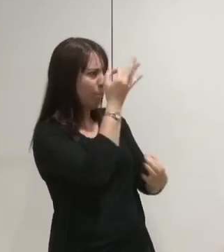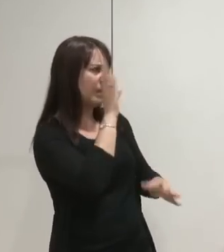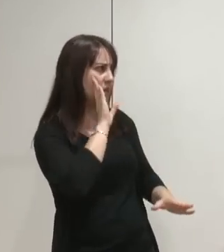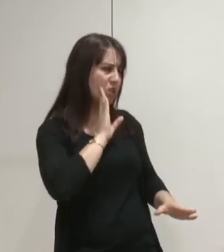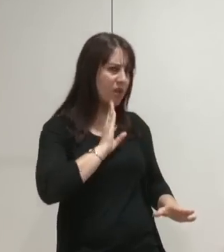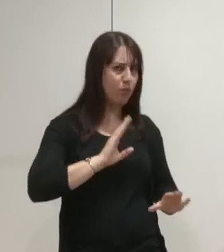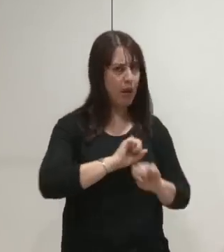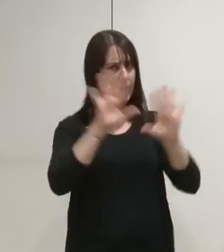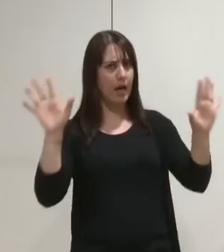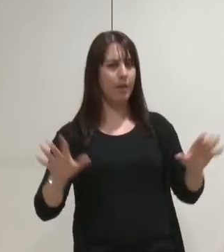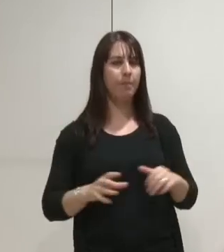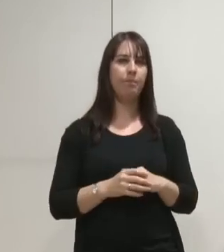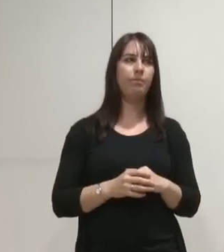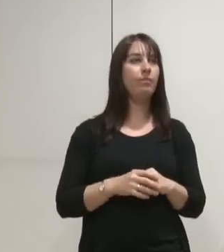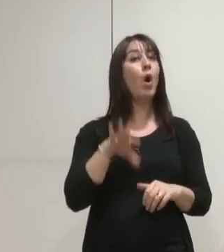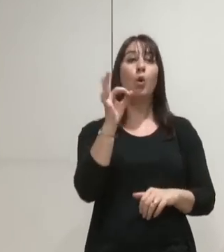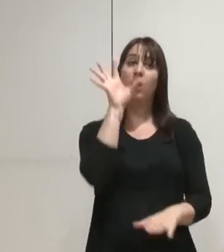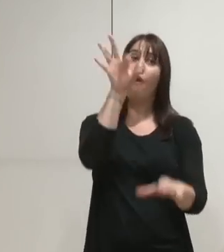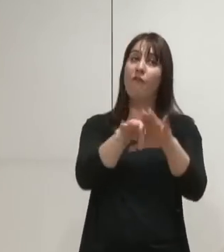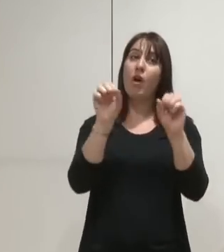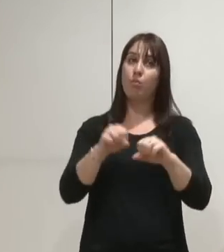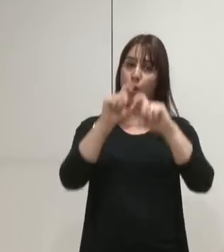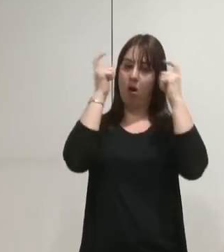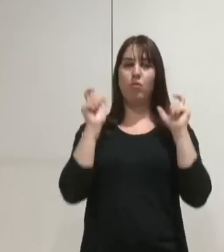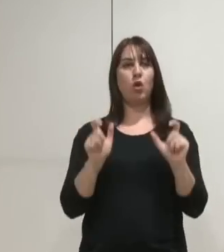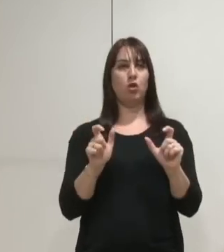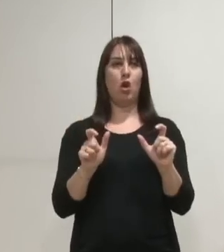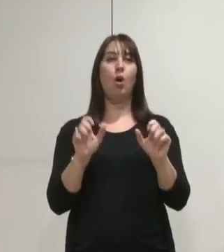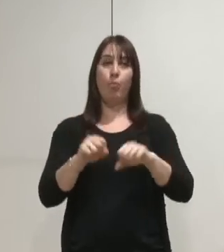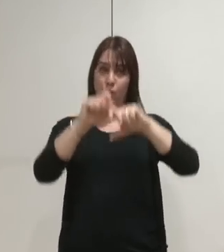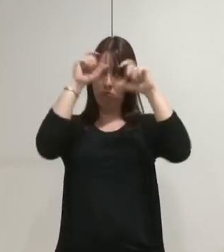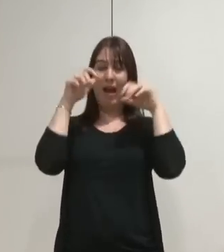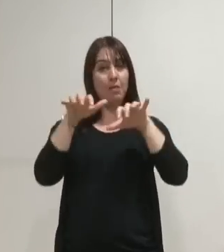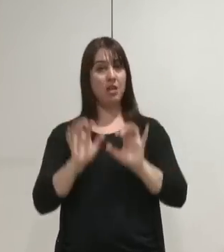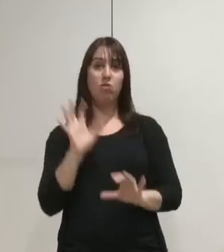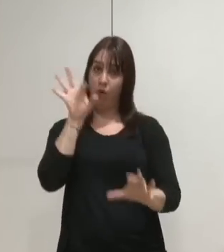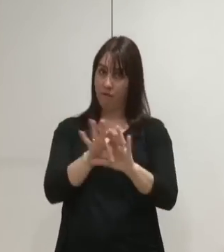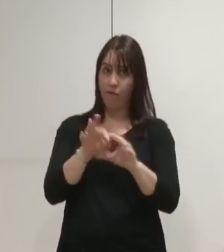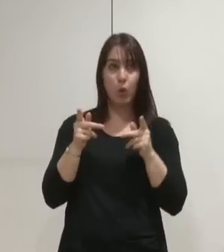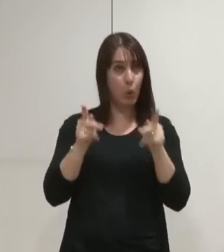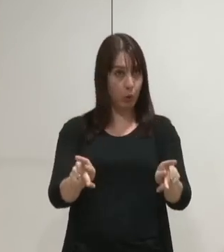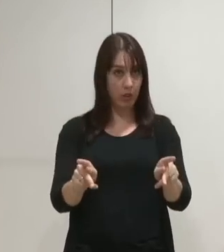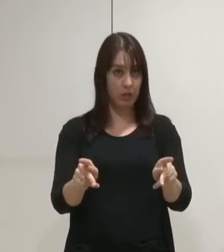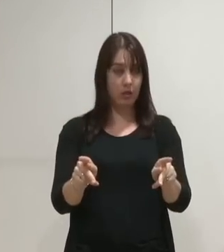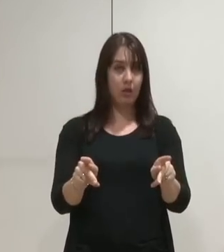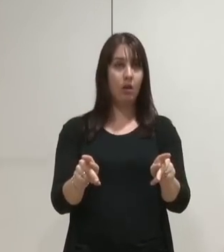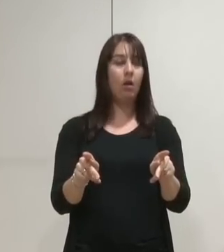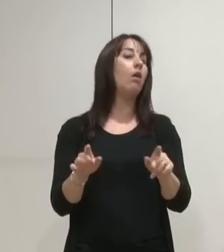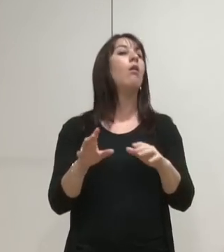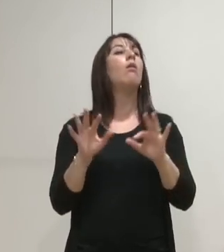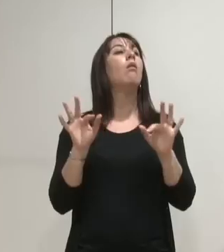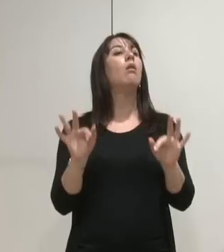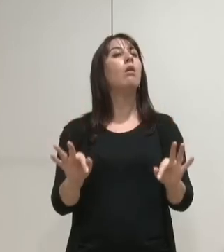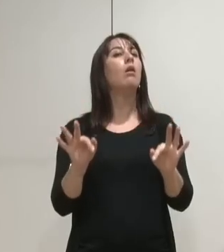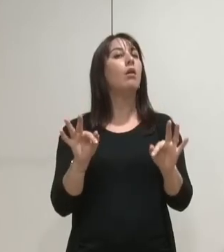la matière vous pouvez voter en tant que censur vous pouvez voter en tant istrateur et le regard sur